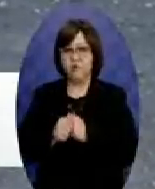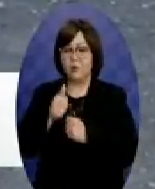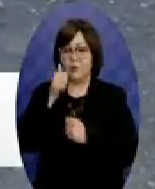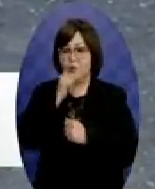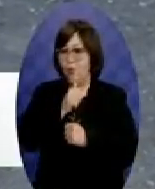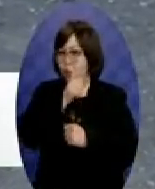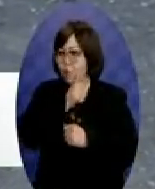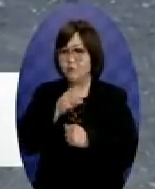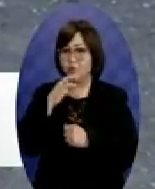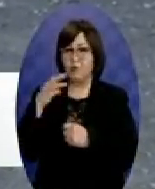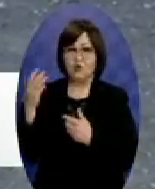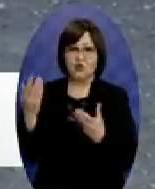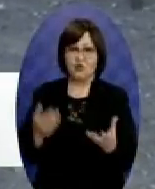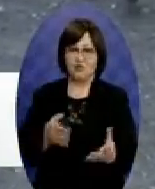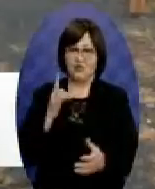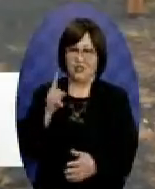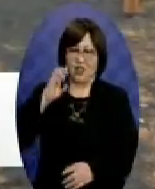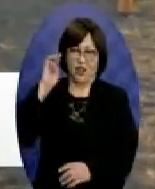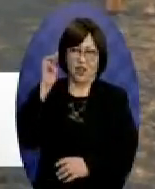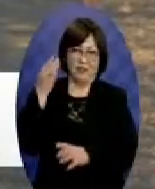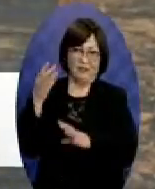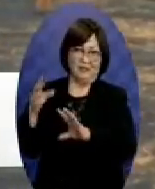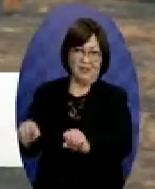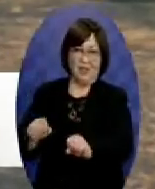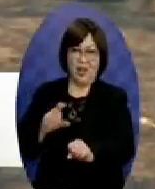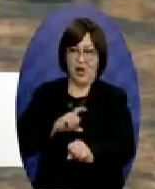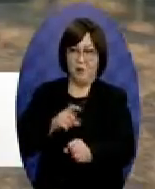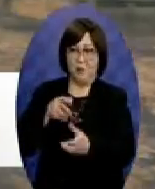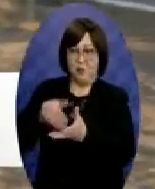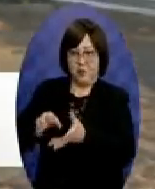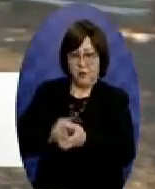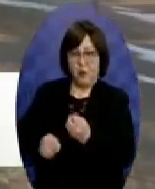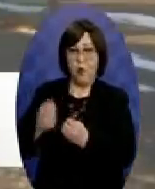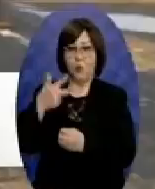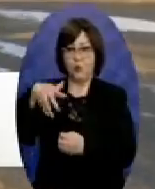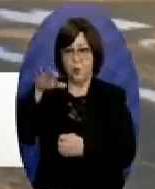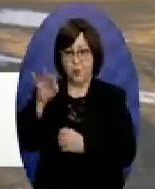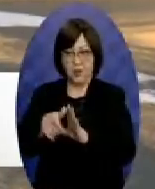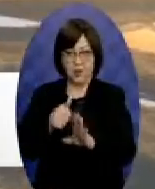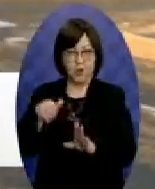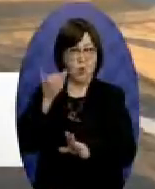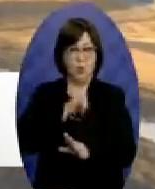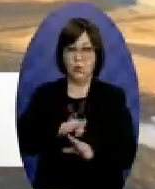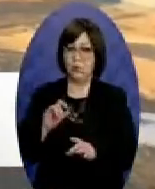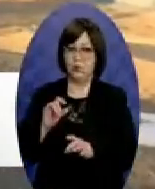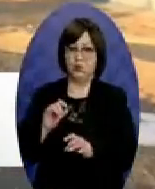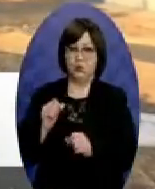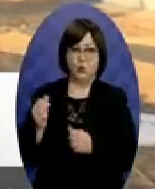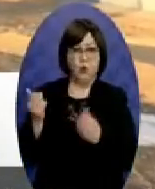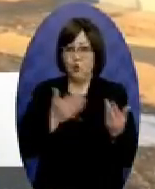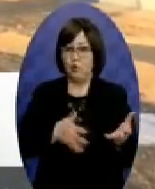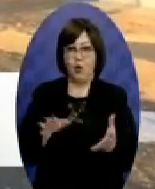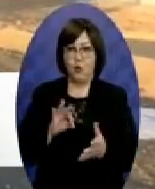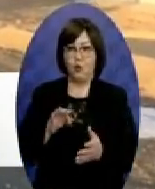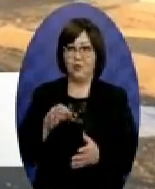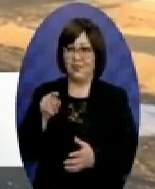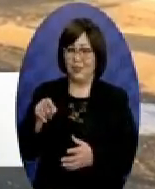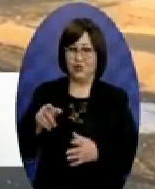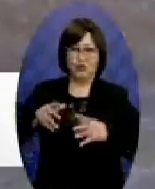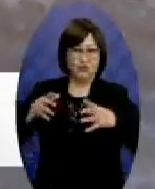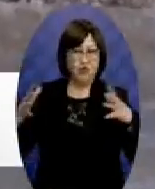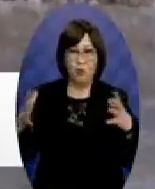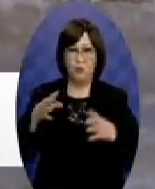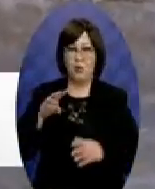тогтоогдсон. Түүнчлэн эрх борлуулахдаа 30% татвараа улсад тушаагаагүй. Тиймээс 3 сайхан суманд байдаг алт мөнгөний маш том орд